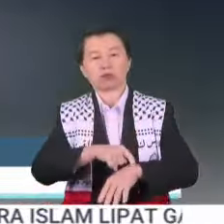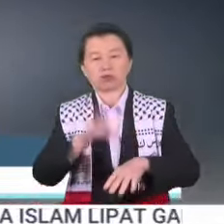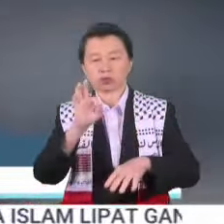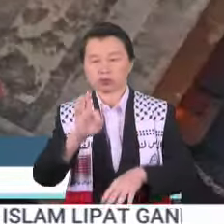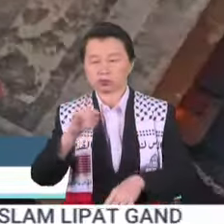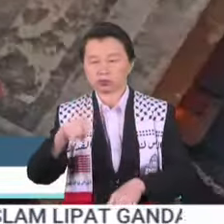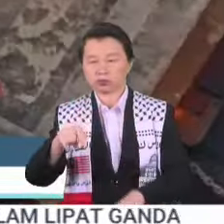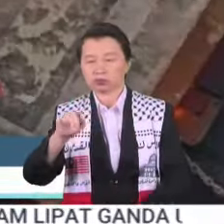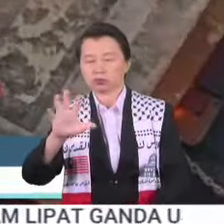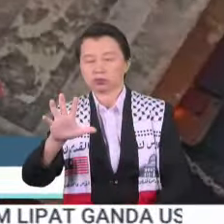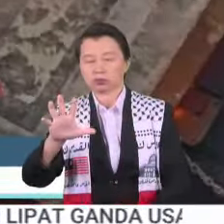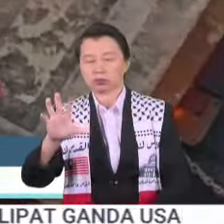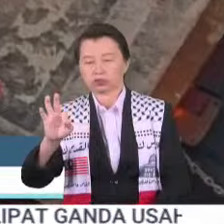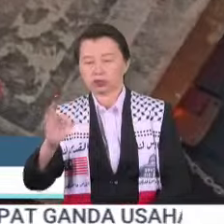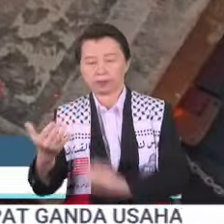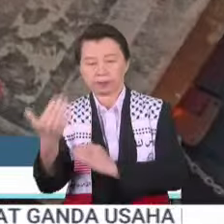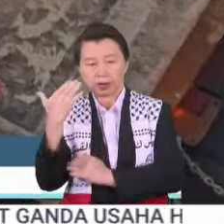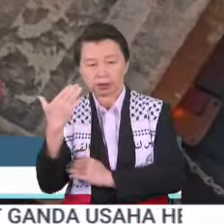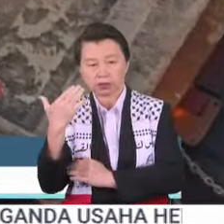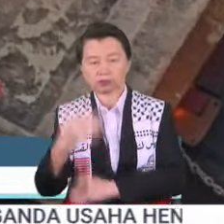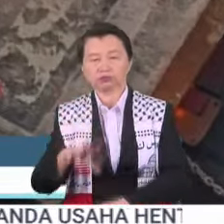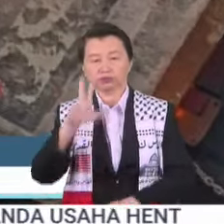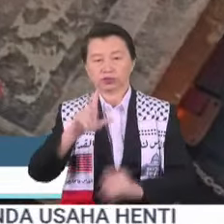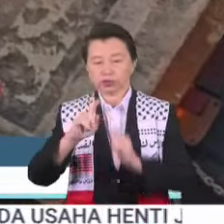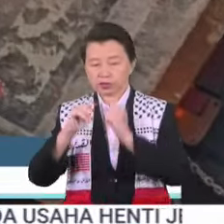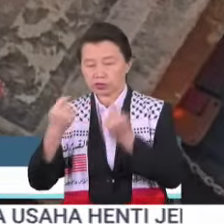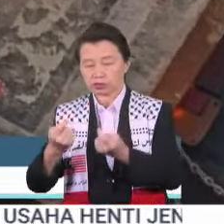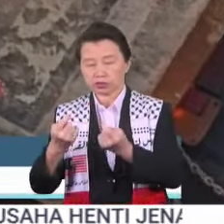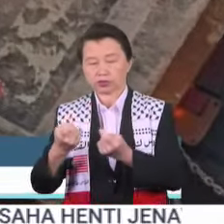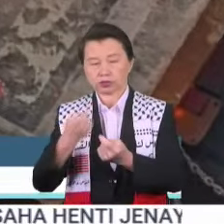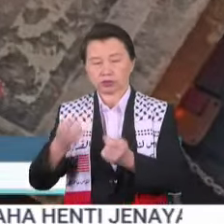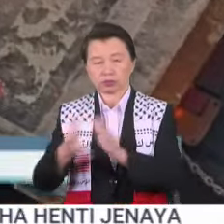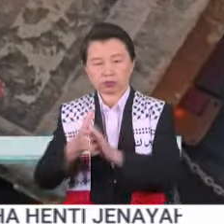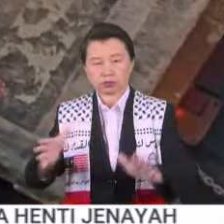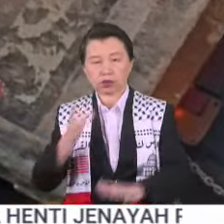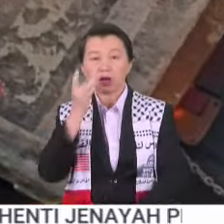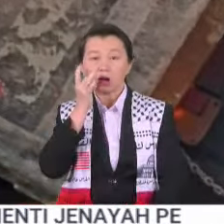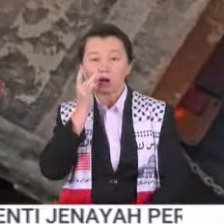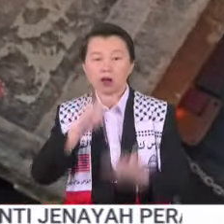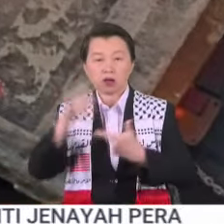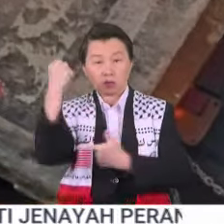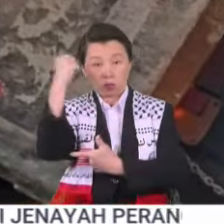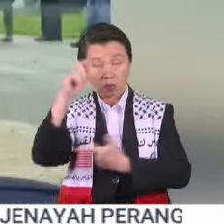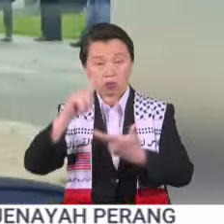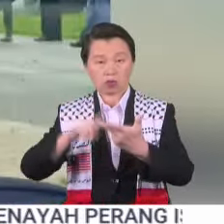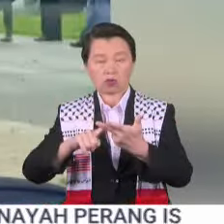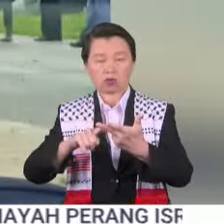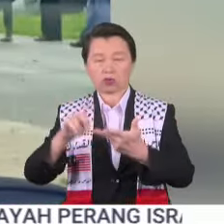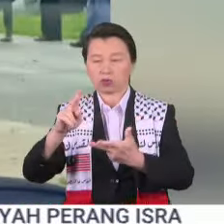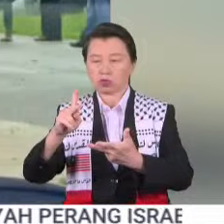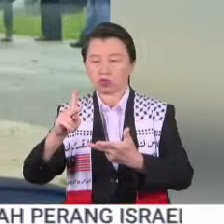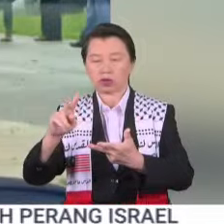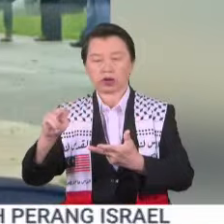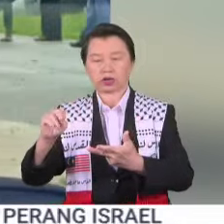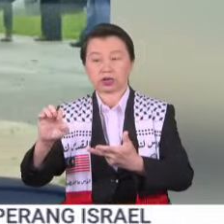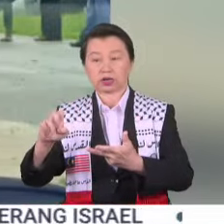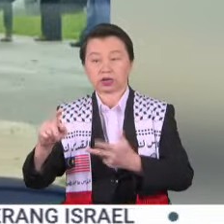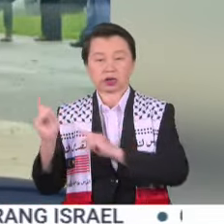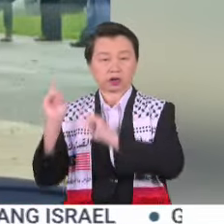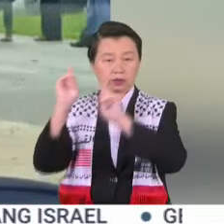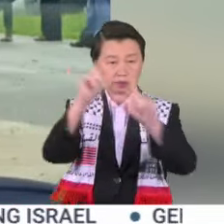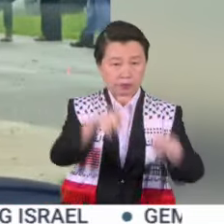pukul 9.59 pagi tadi. Tiga pasukan dari Balai Bomba dan Penyelamat Alustar, Pokok Sena serta Kuala Nerang digegaskan ke